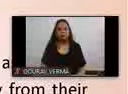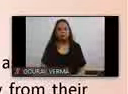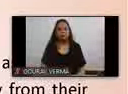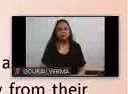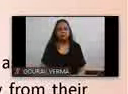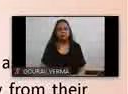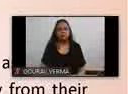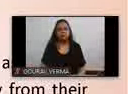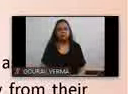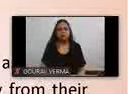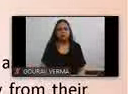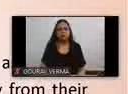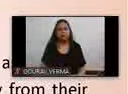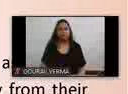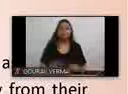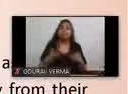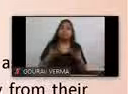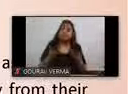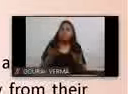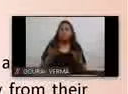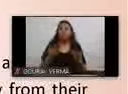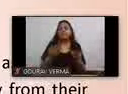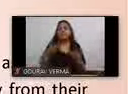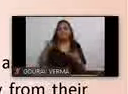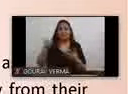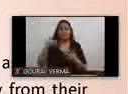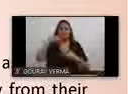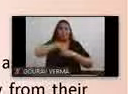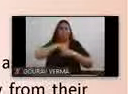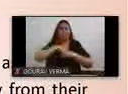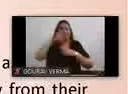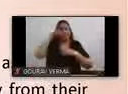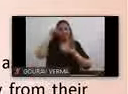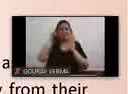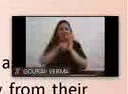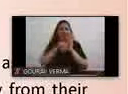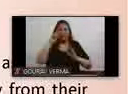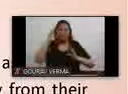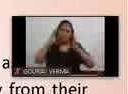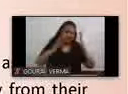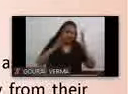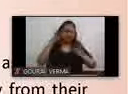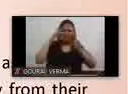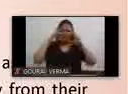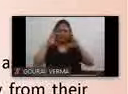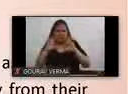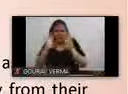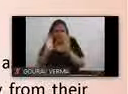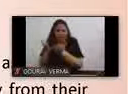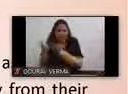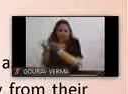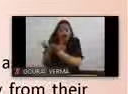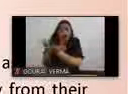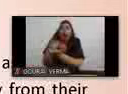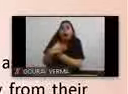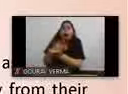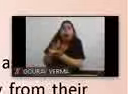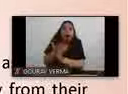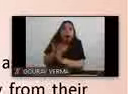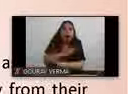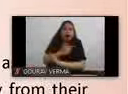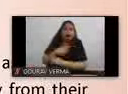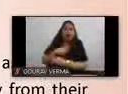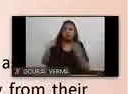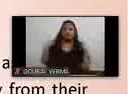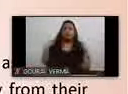why our duty, our responsibility as through early intervention